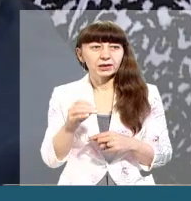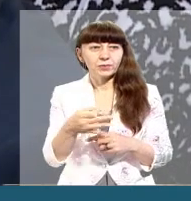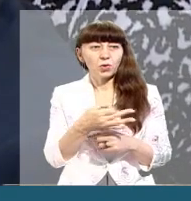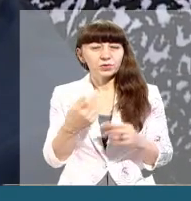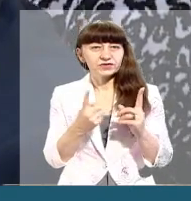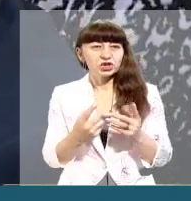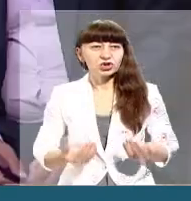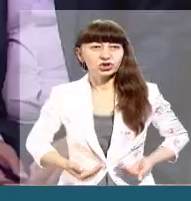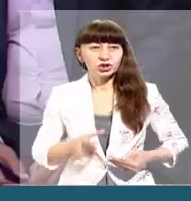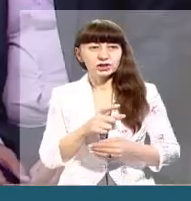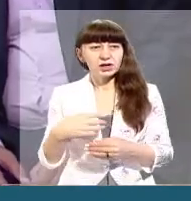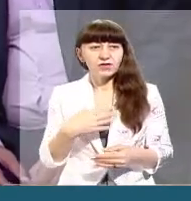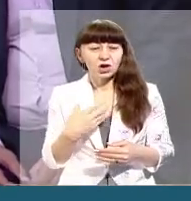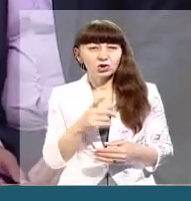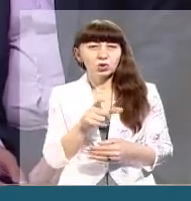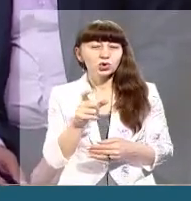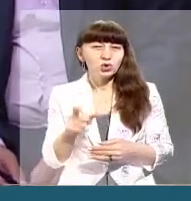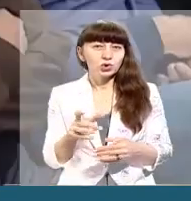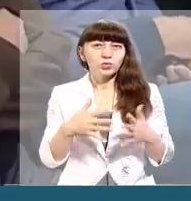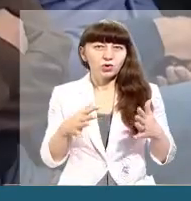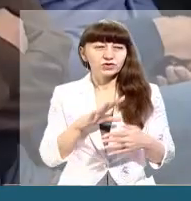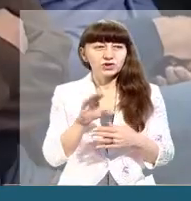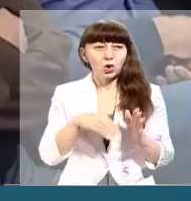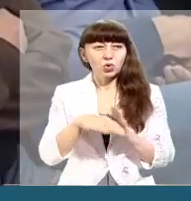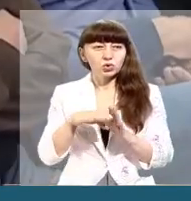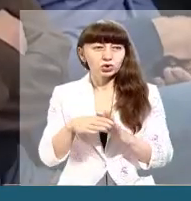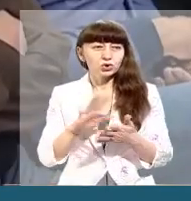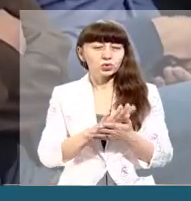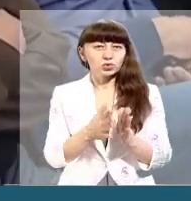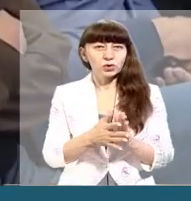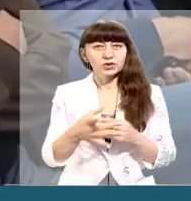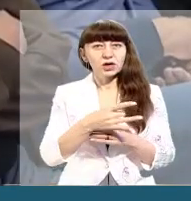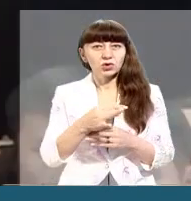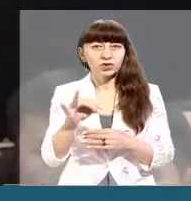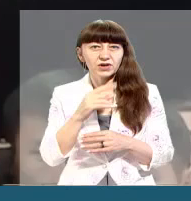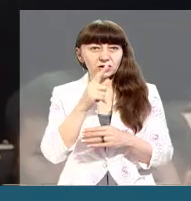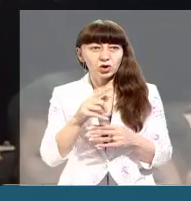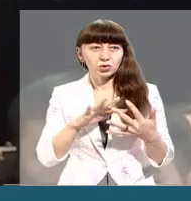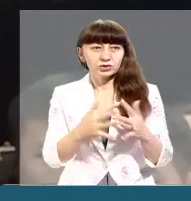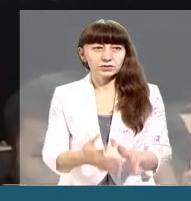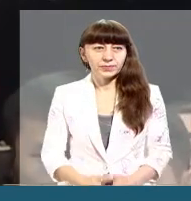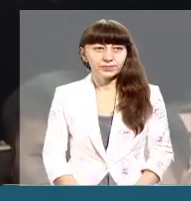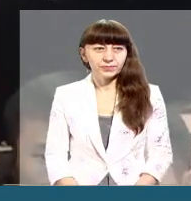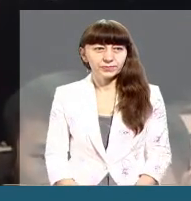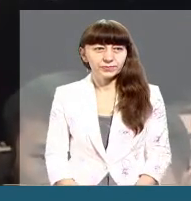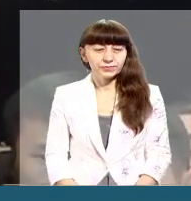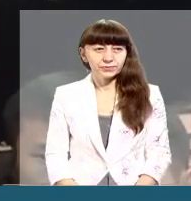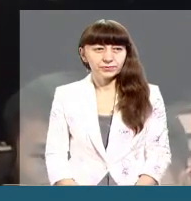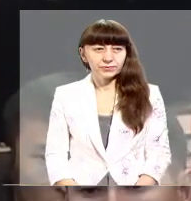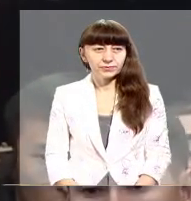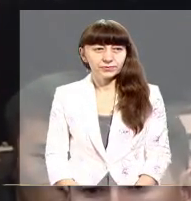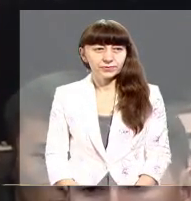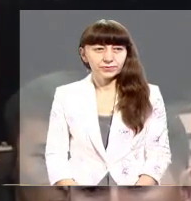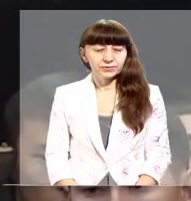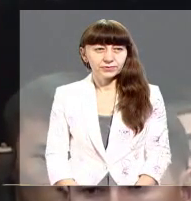с жителями. Сельчан прежде всего волнует благоустройство как районного центра, так и отдаленных сел. Большая проблема по воде. То есть